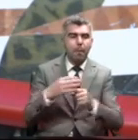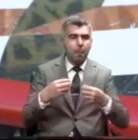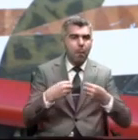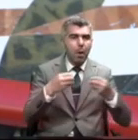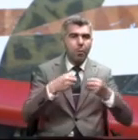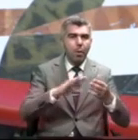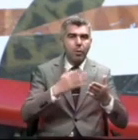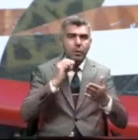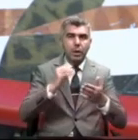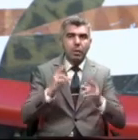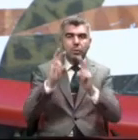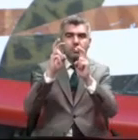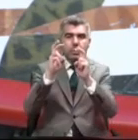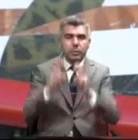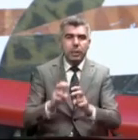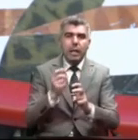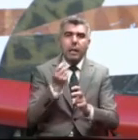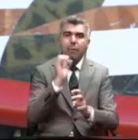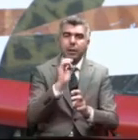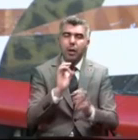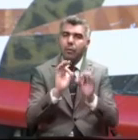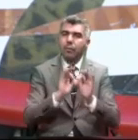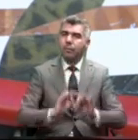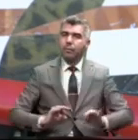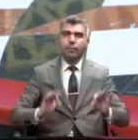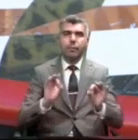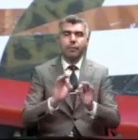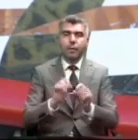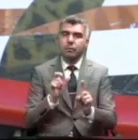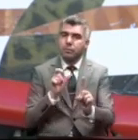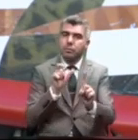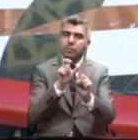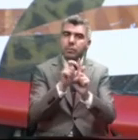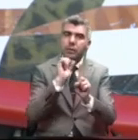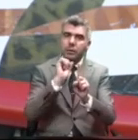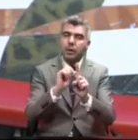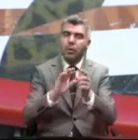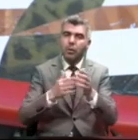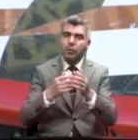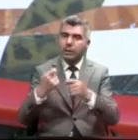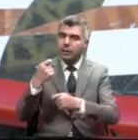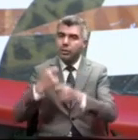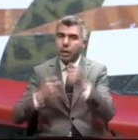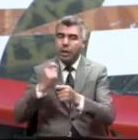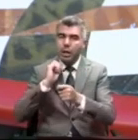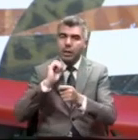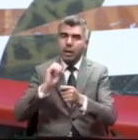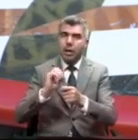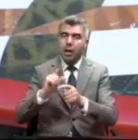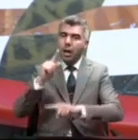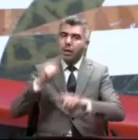ديالي الاثمنه اللي بغيتي كاين الحمايه ضد المعاملات التجاريه اللائقه